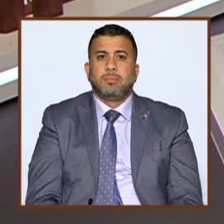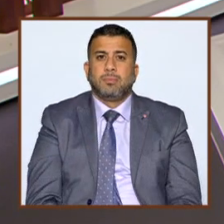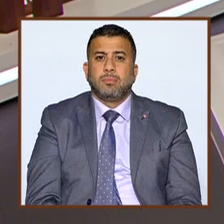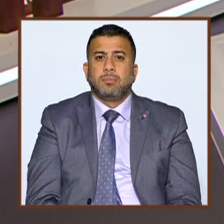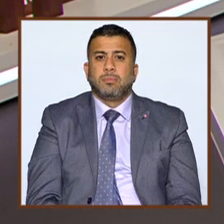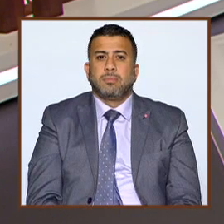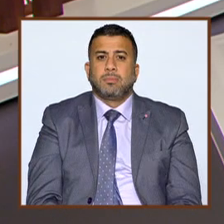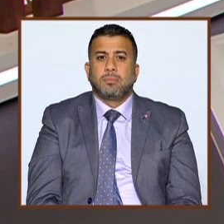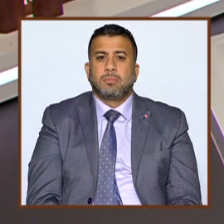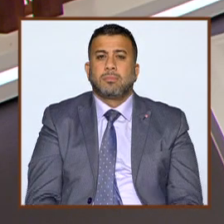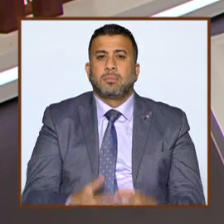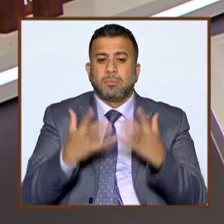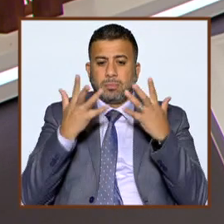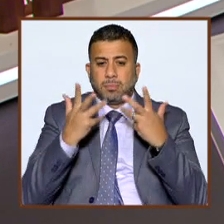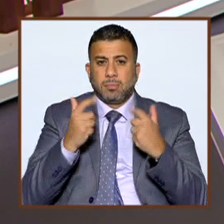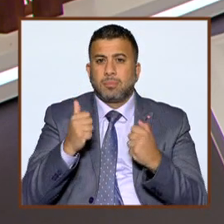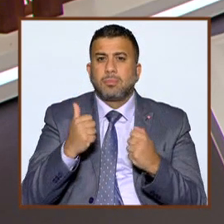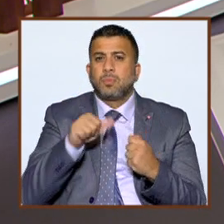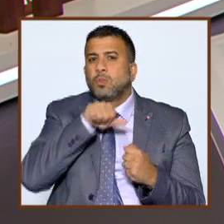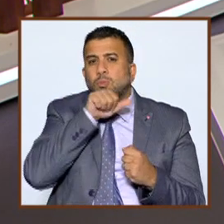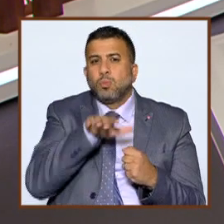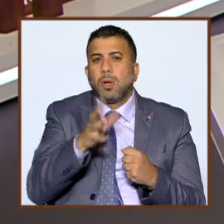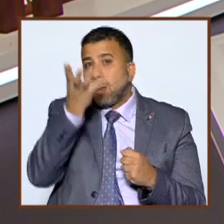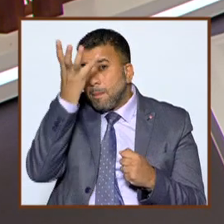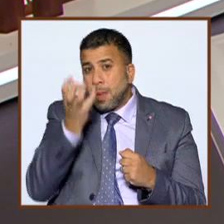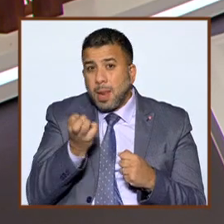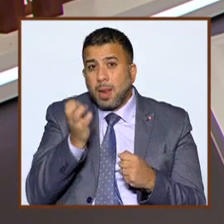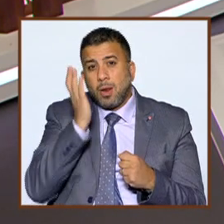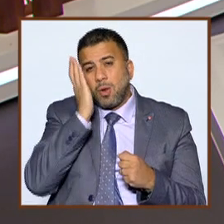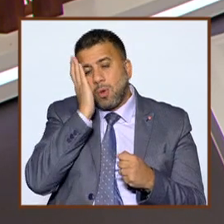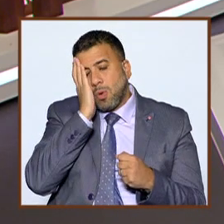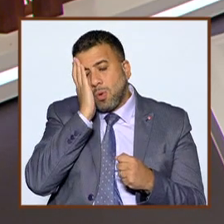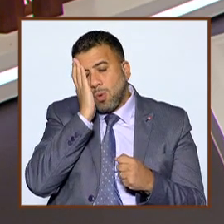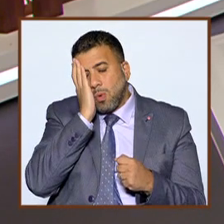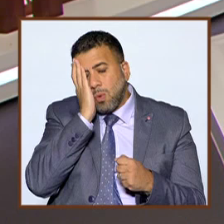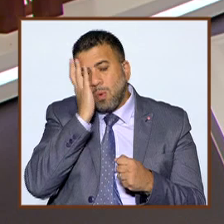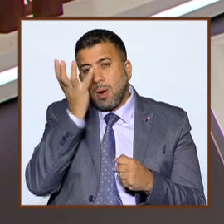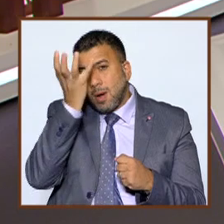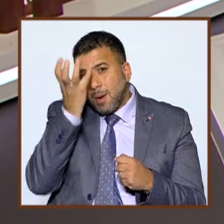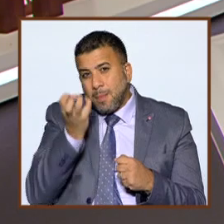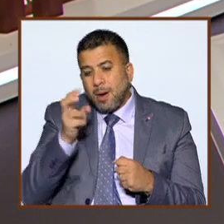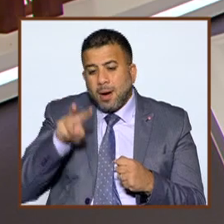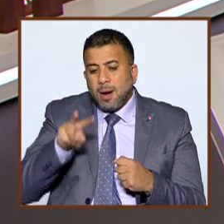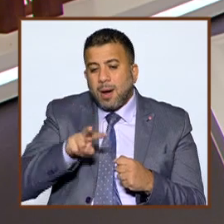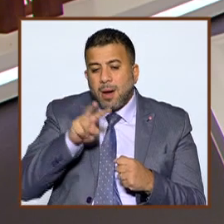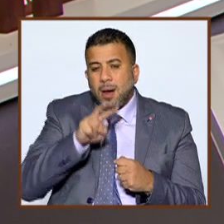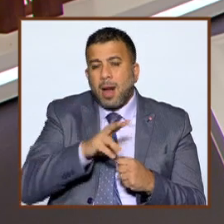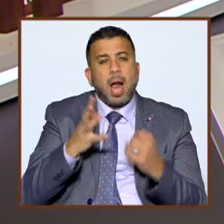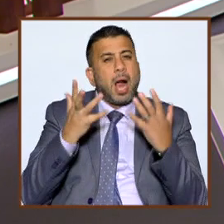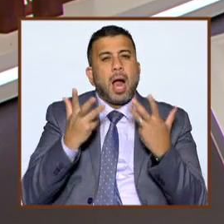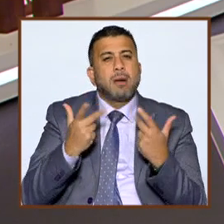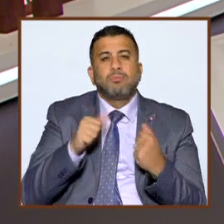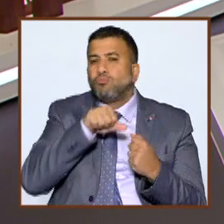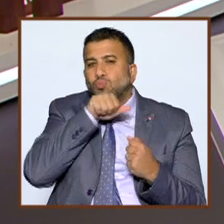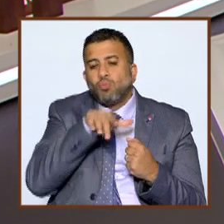هي عدد ركعات الرسول صلى الله عليه وسلم عند قيام الليل في أول الليل وفي آخر الليل؟ كم عدده يعني؟